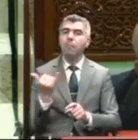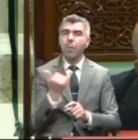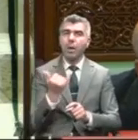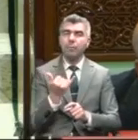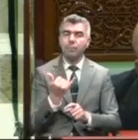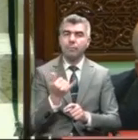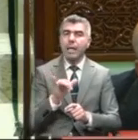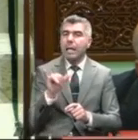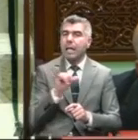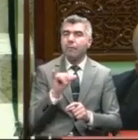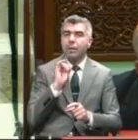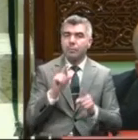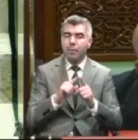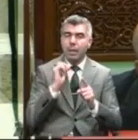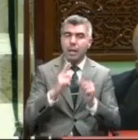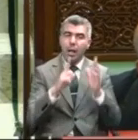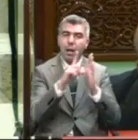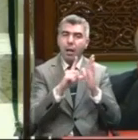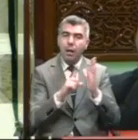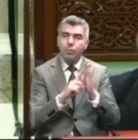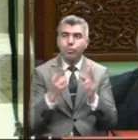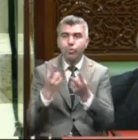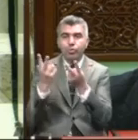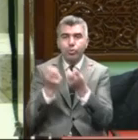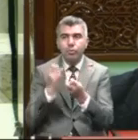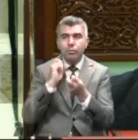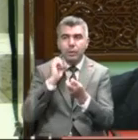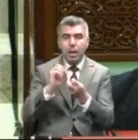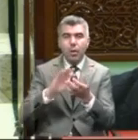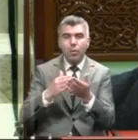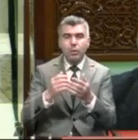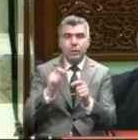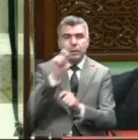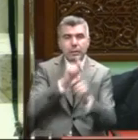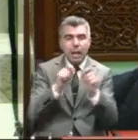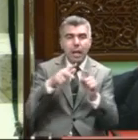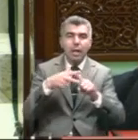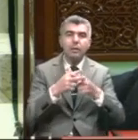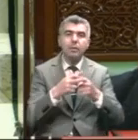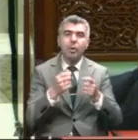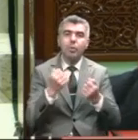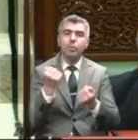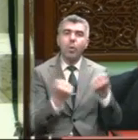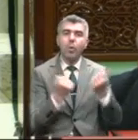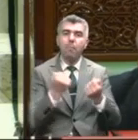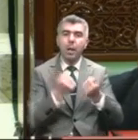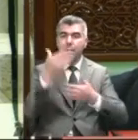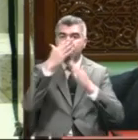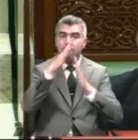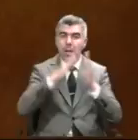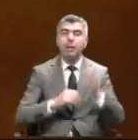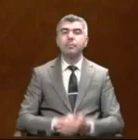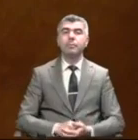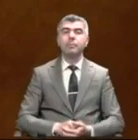سيساهم الميثاق الجديد للاستثمار في المزيد من الجاذبيه للاستثمار في قطاع صناعه السيارات في بلادنا وكيف استطاعت